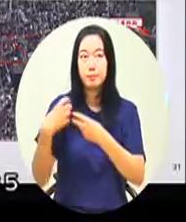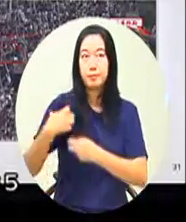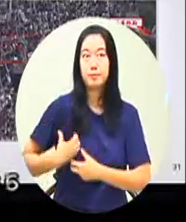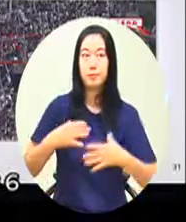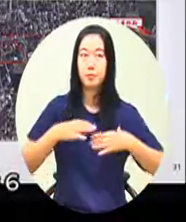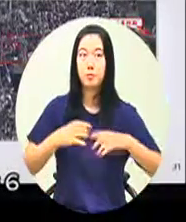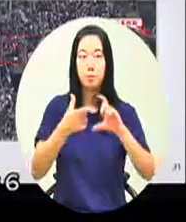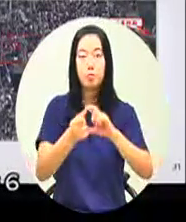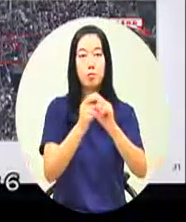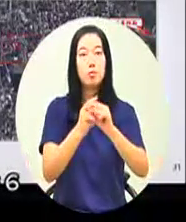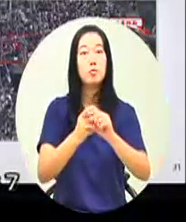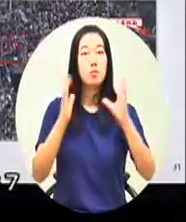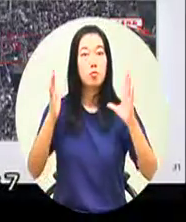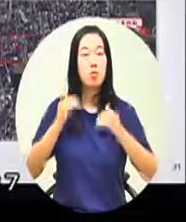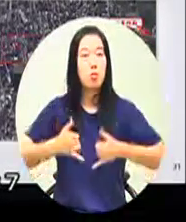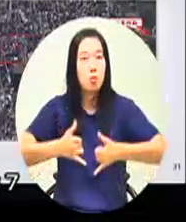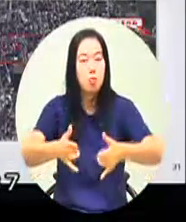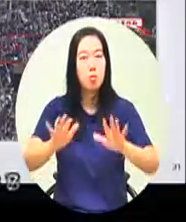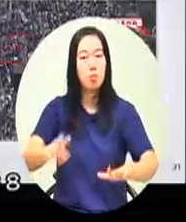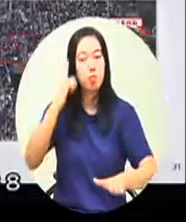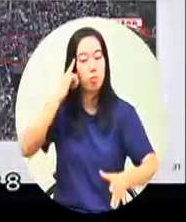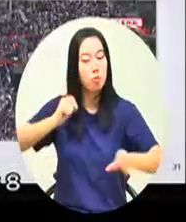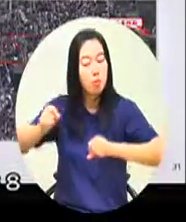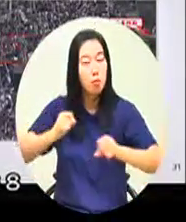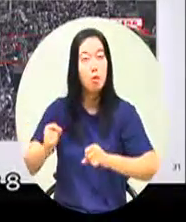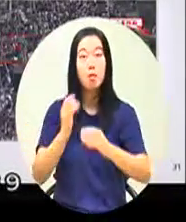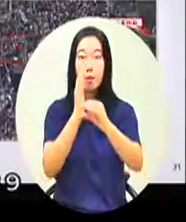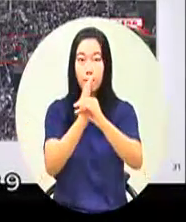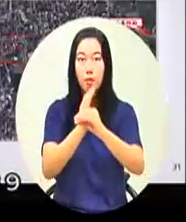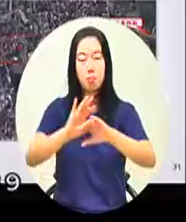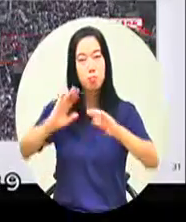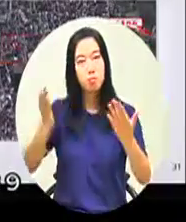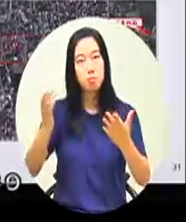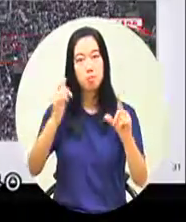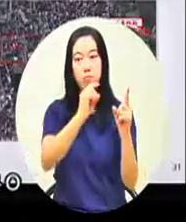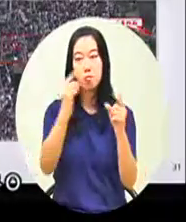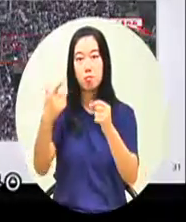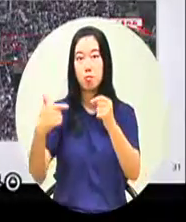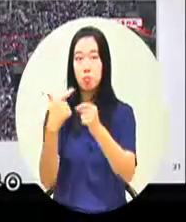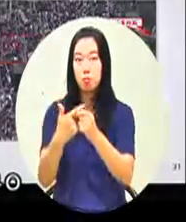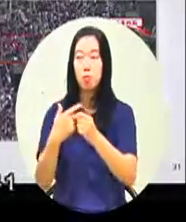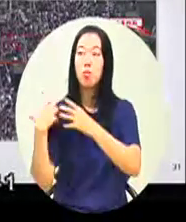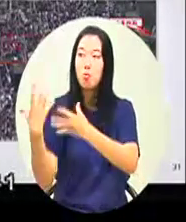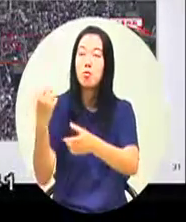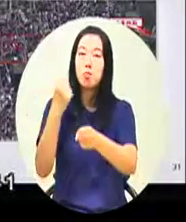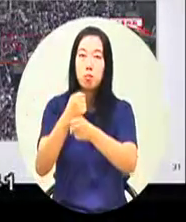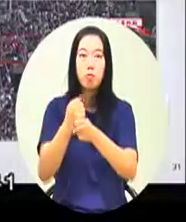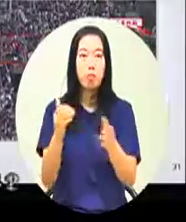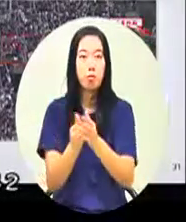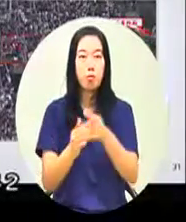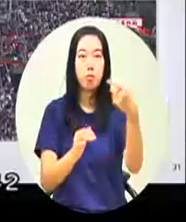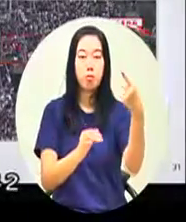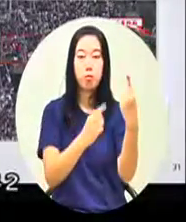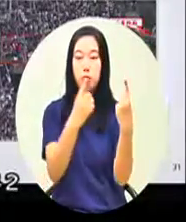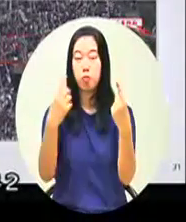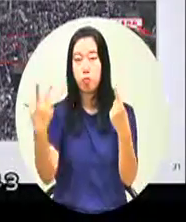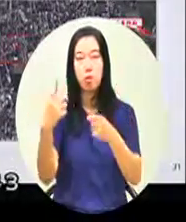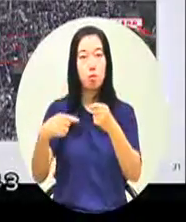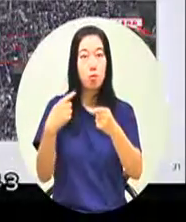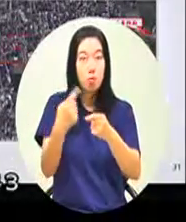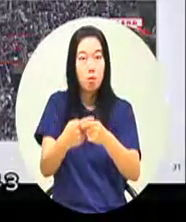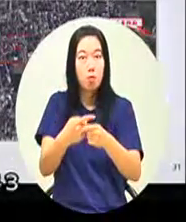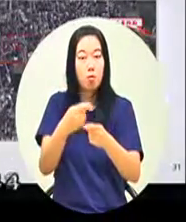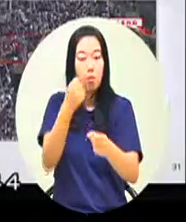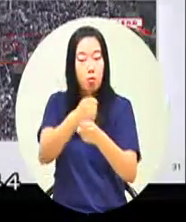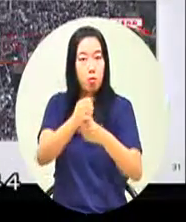正路的抽水站目前也在设计中，也是预计在106年完成发包，107年会完工。那鹿竹的一个金平